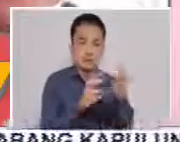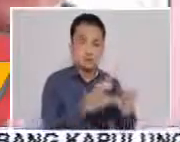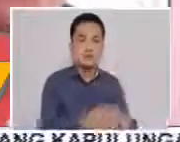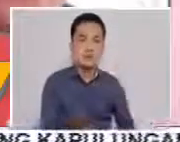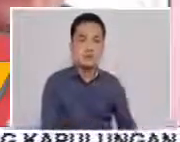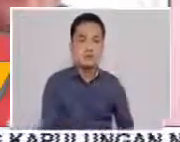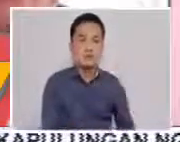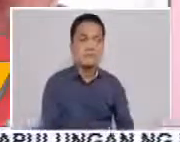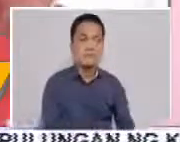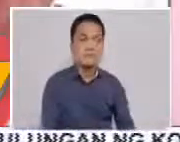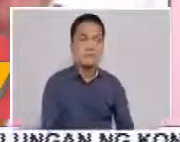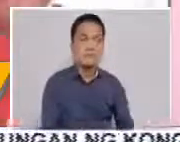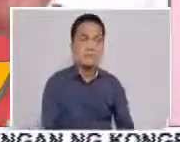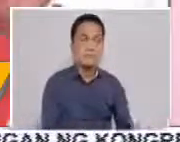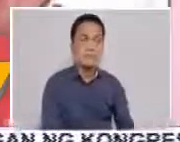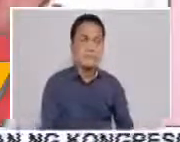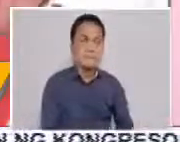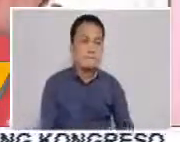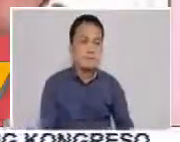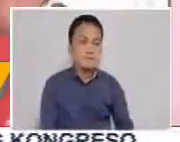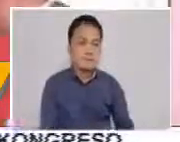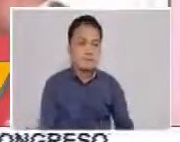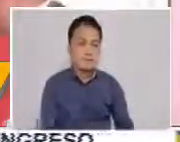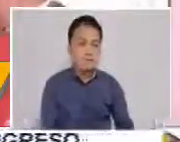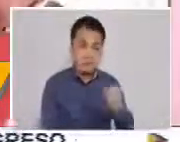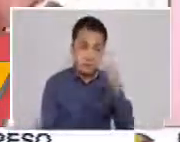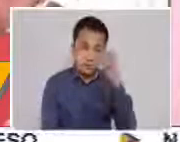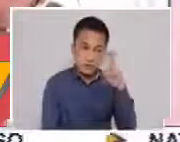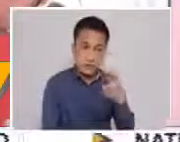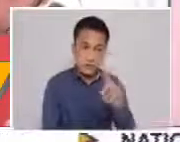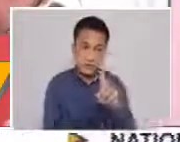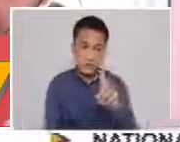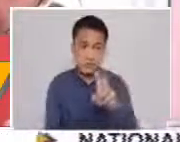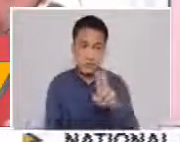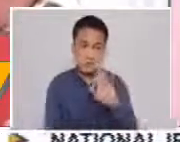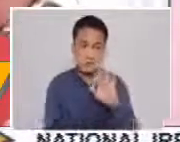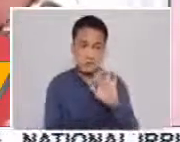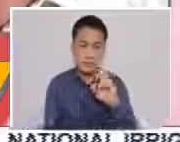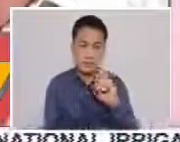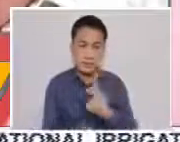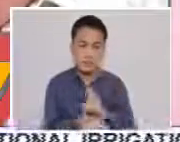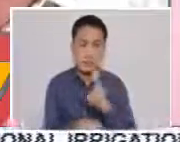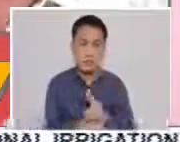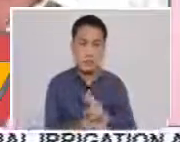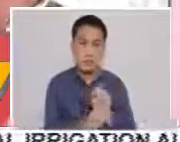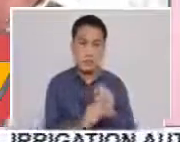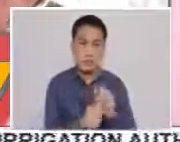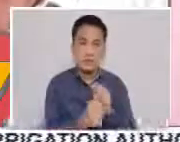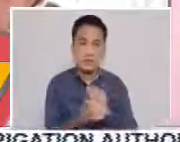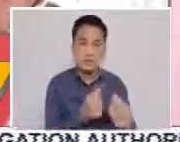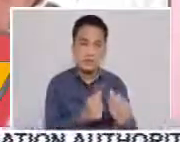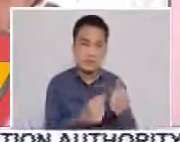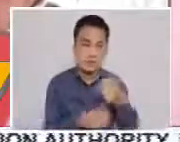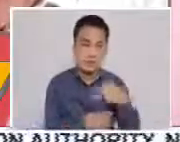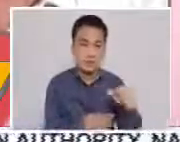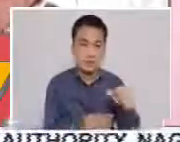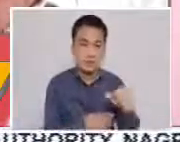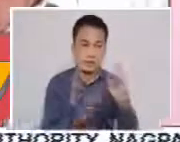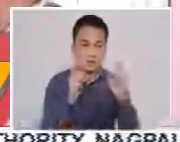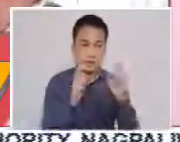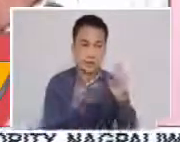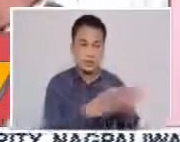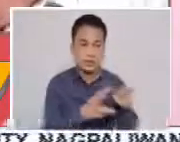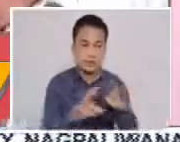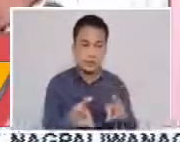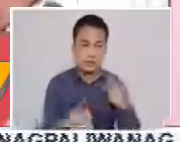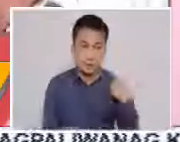kasi yung pagkakabit po ng mga readers po nila at saka yung lugar po ng RFID. Kailangan po magkaroon ng